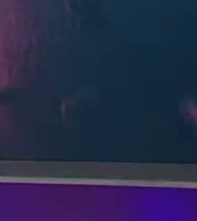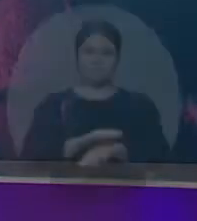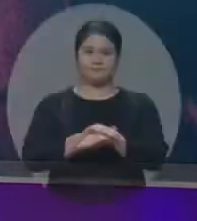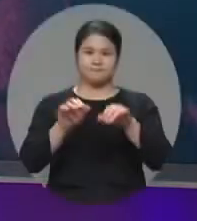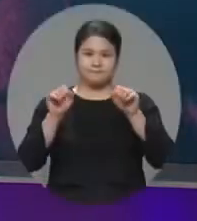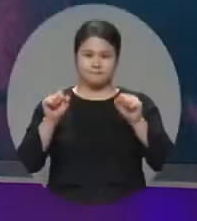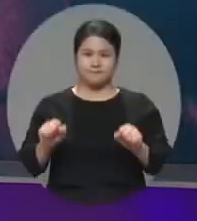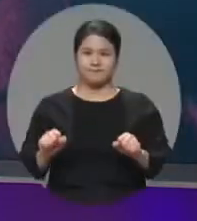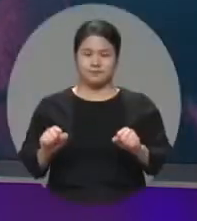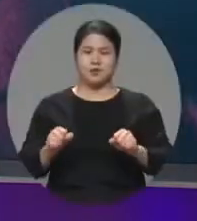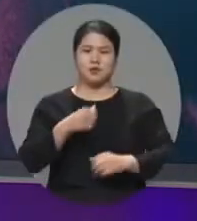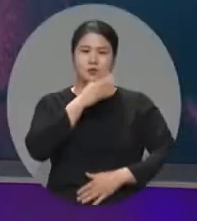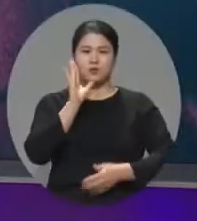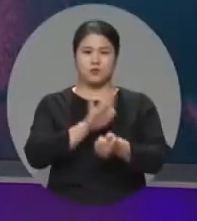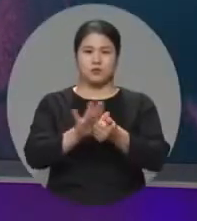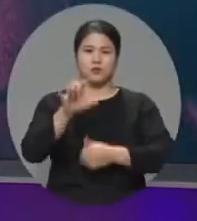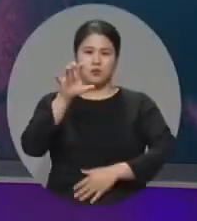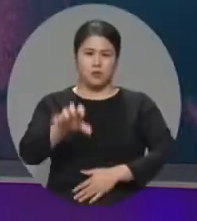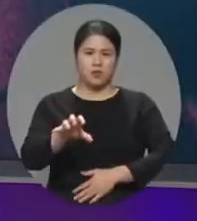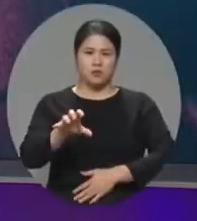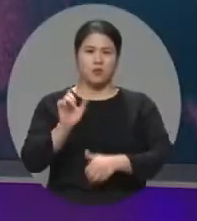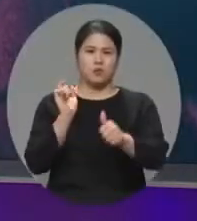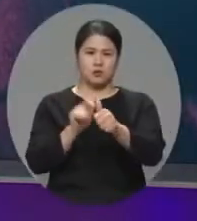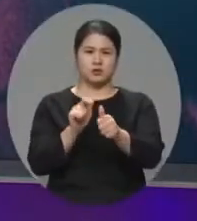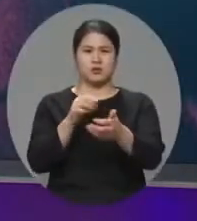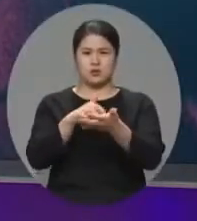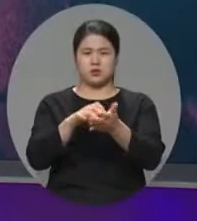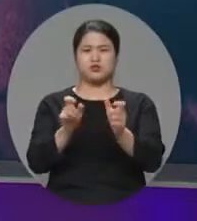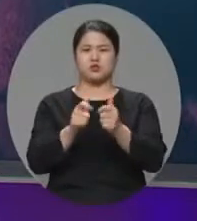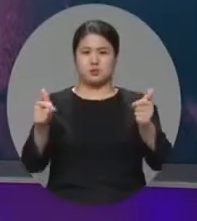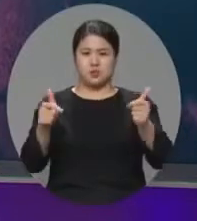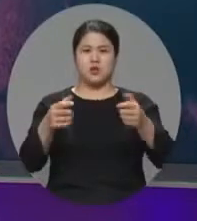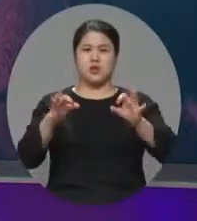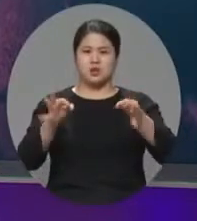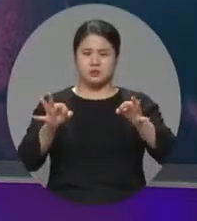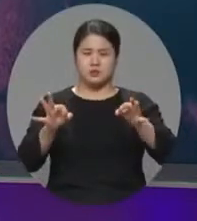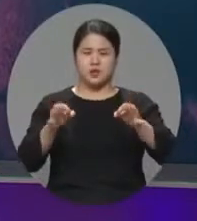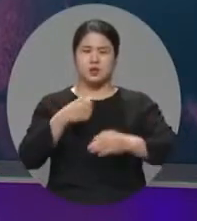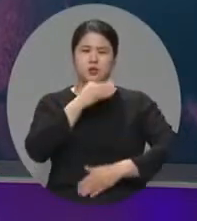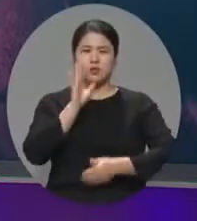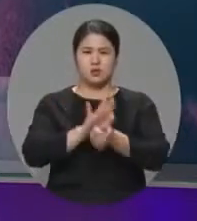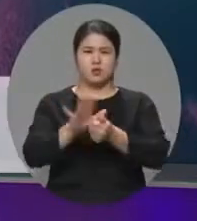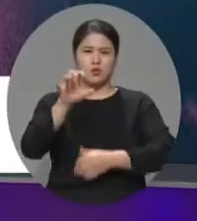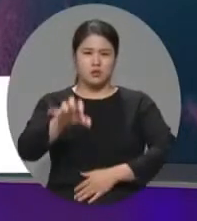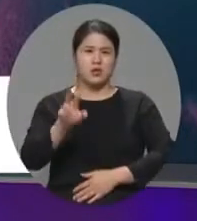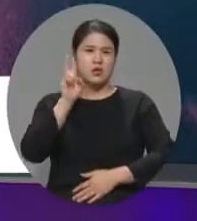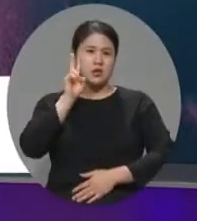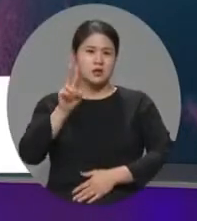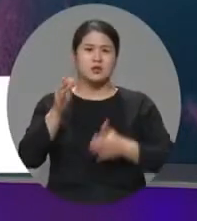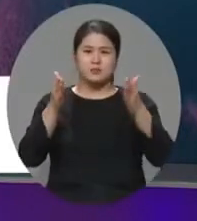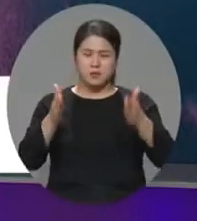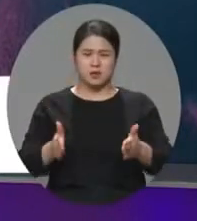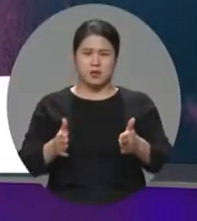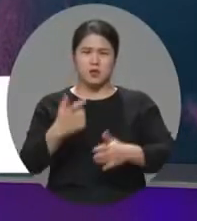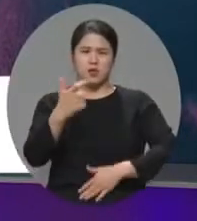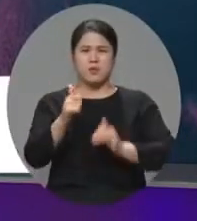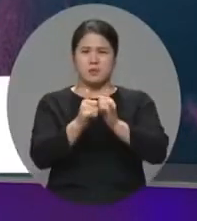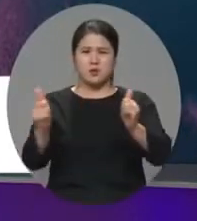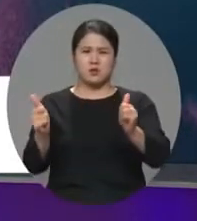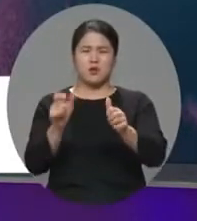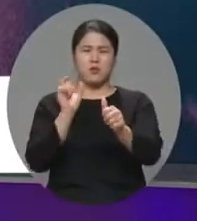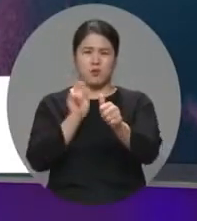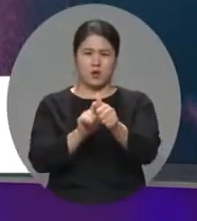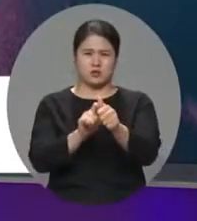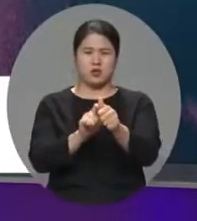안녕하십니까. 요양원에서 또다시 환자가 속출하고 있습니다. 김제한 요양원에서 불과 이틀 만에 60명이 넘는